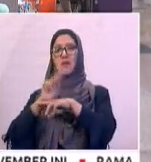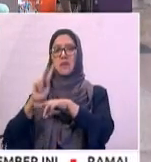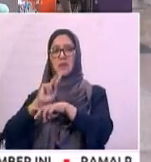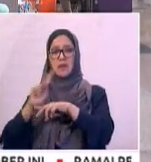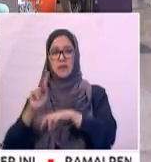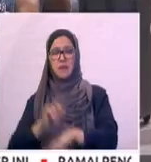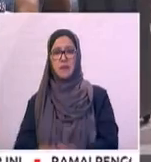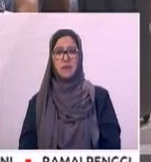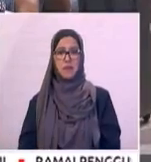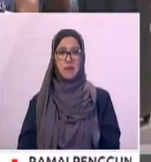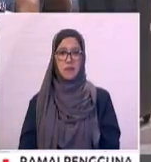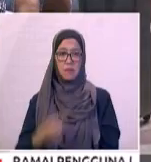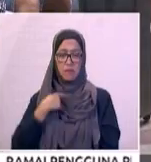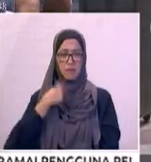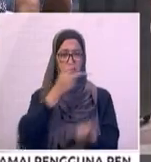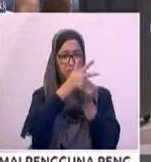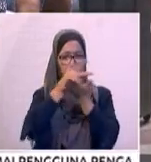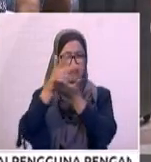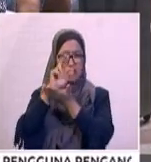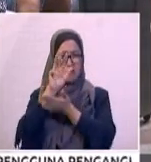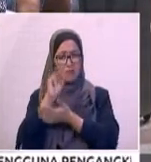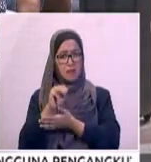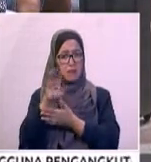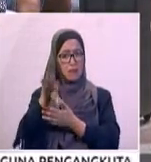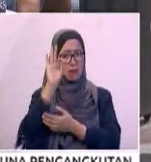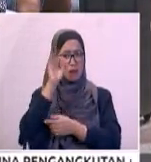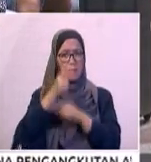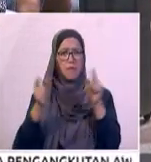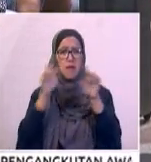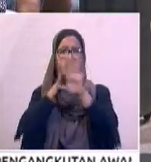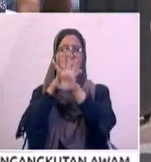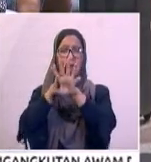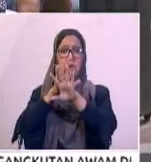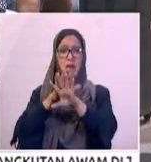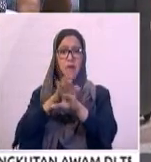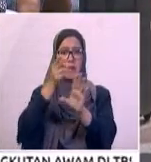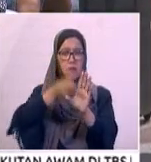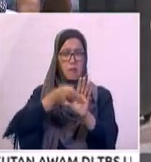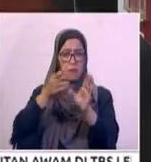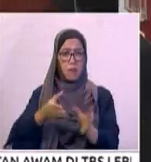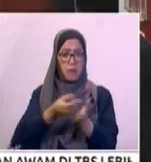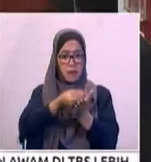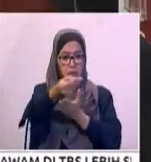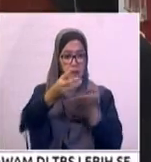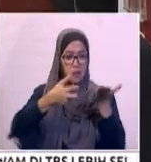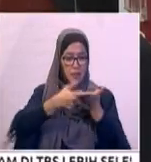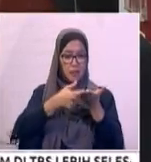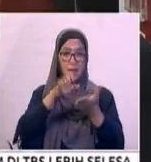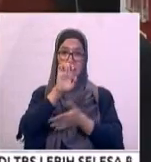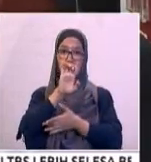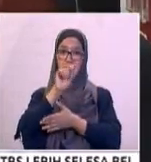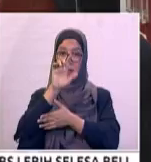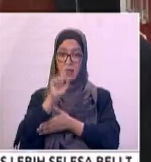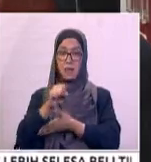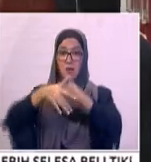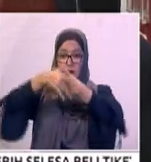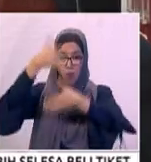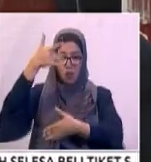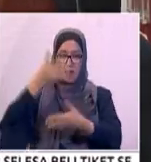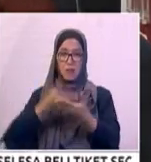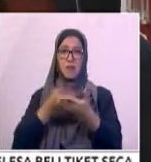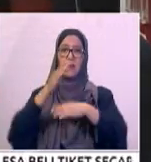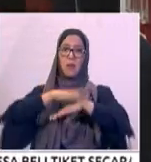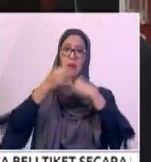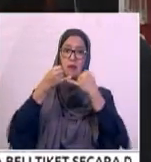Tinjauan RTM ke Stesen Central Kuala Lumpur mendapati ramai penumpang membeli tiket ETS lebih awal sama ada secara dalam talian maupun di